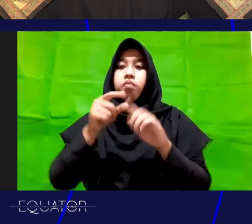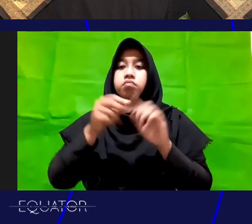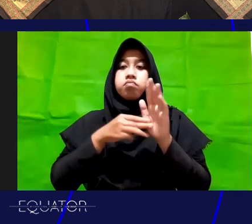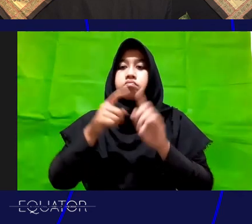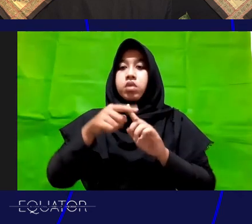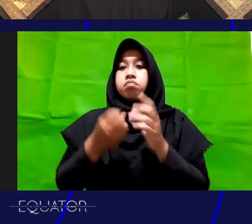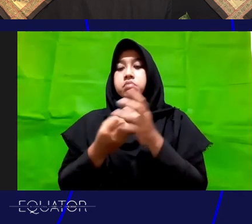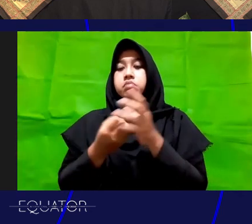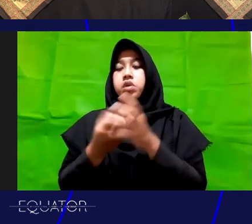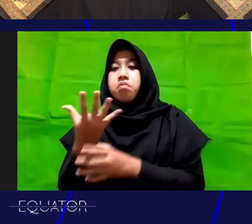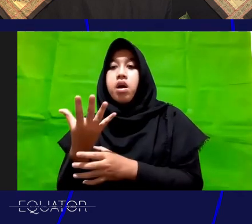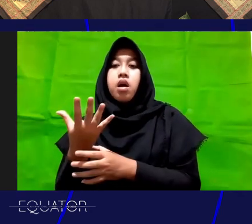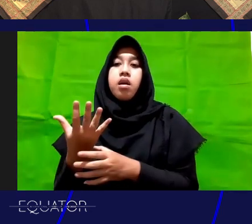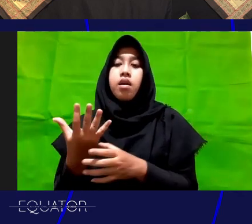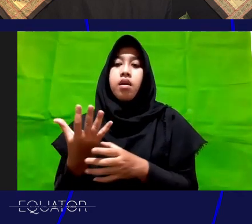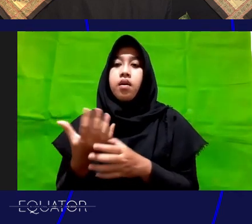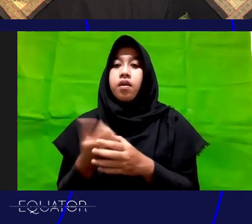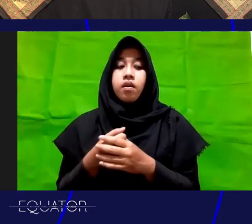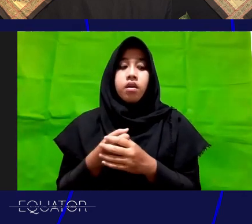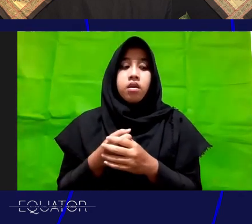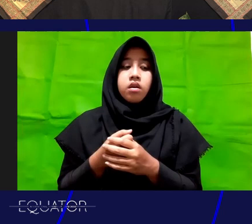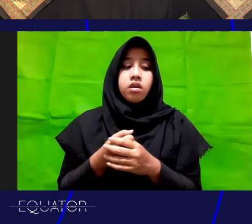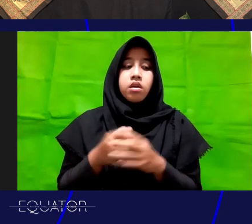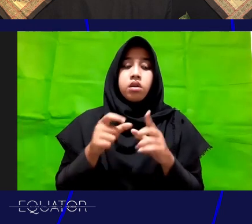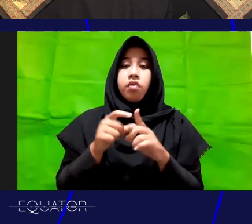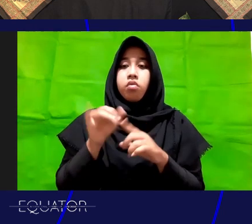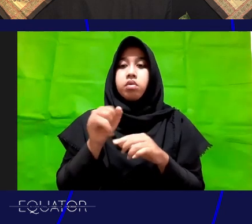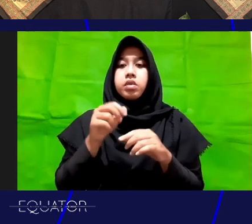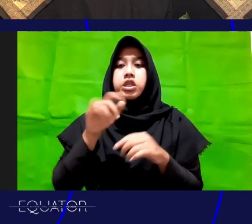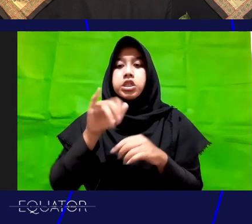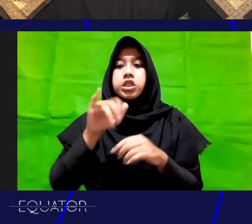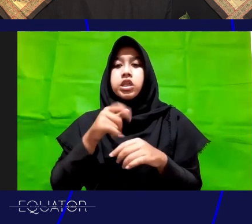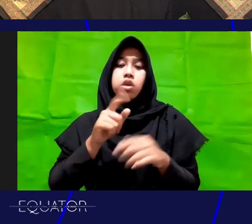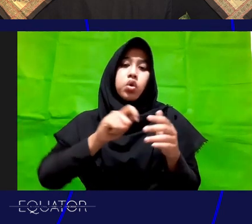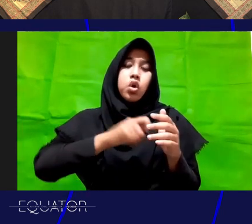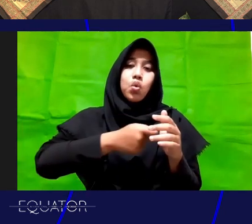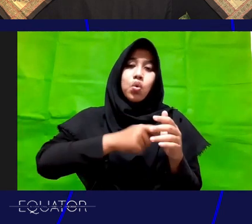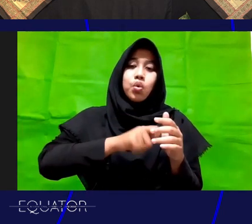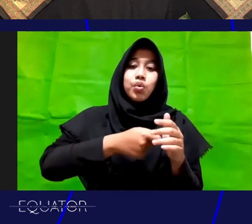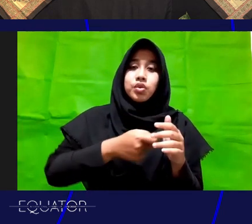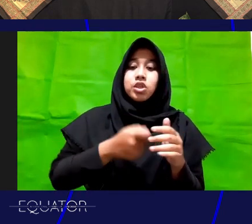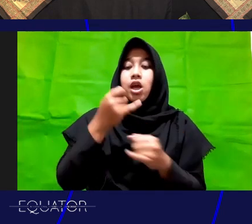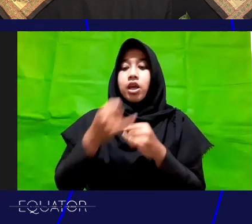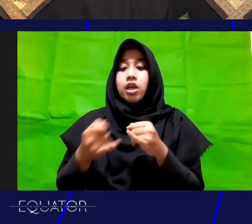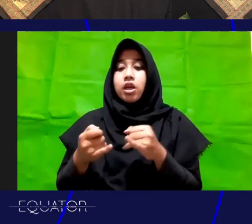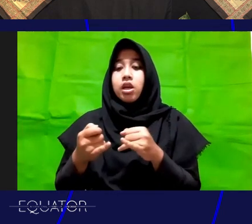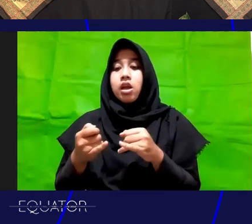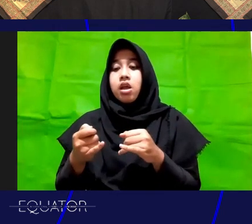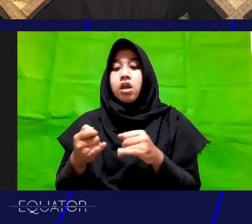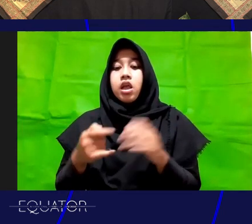Pengembangan development itu jadi satu kata kunci yang pada akhirnya titik sukses dilihat selalu sama